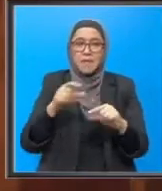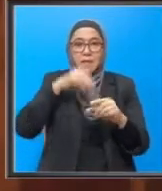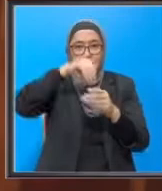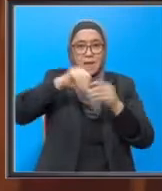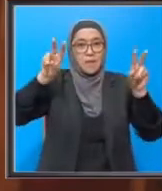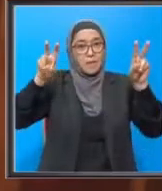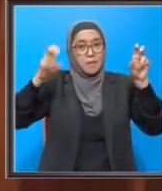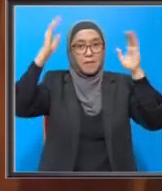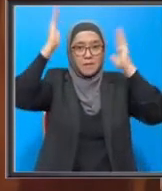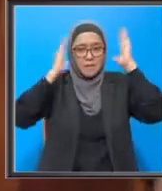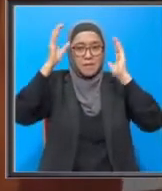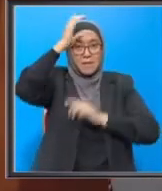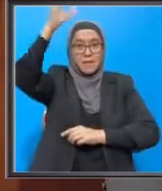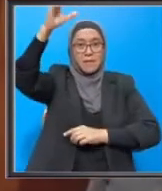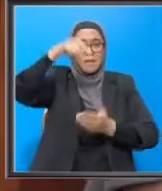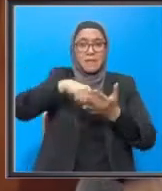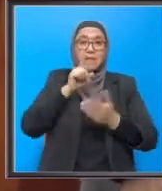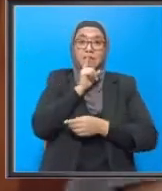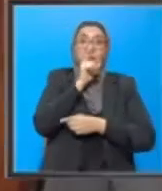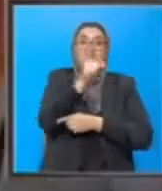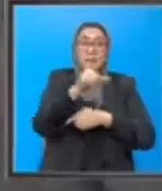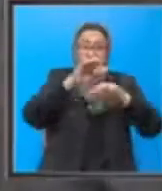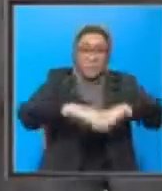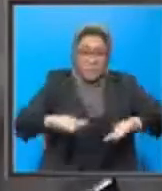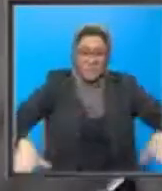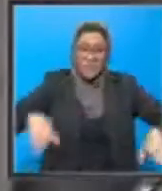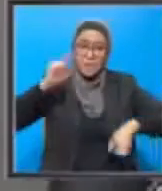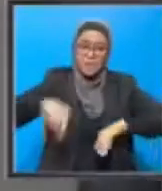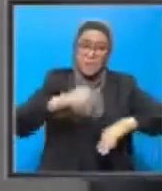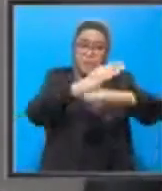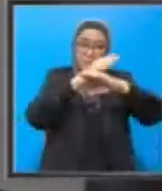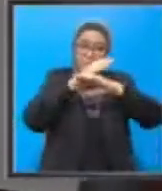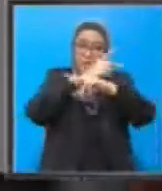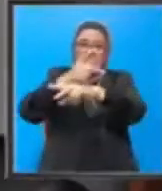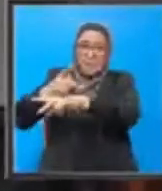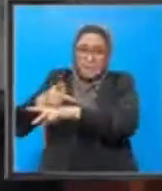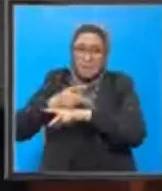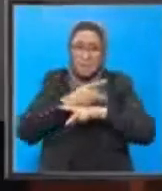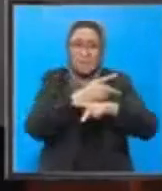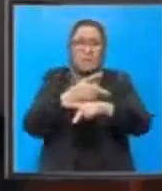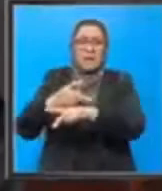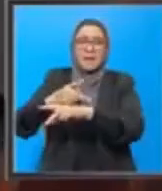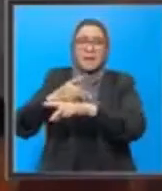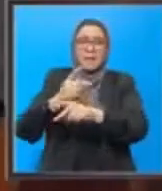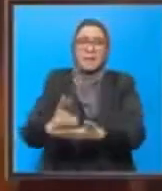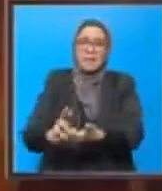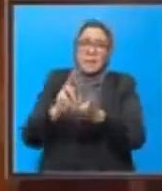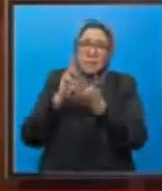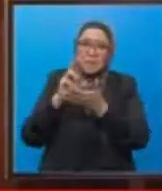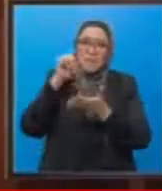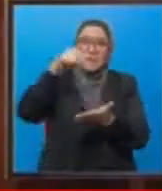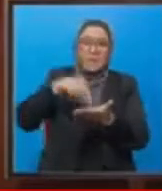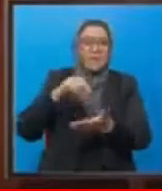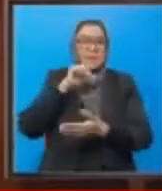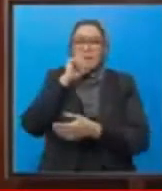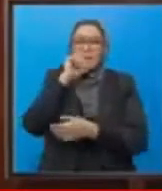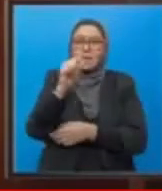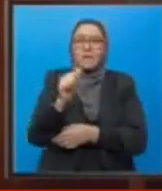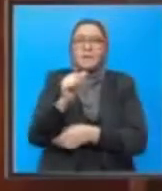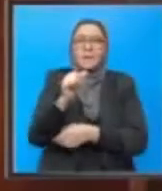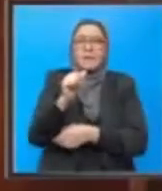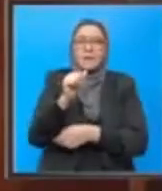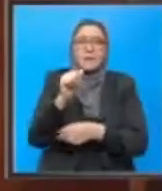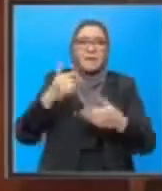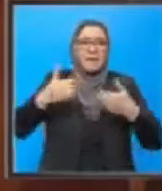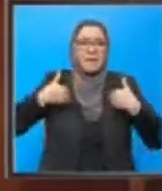untuk memastikan kanak-kanak yang memerlukan perlindungan dan pemeliharaan dan pemulihan tidak termasuk dalam umum dagang